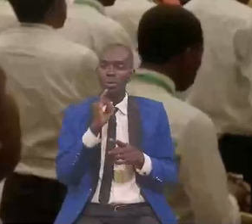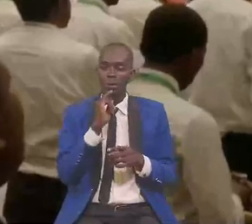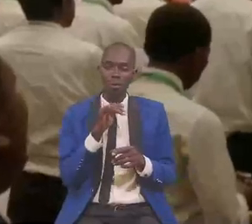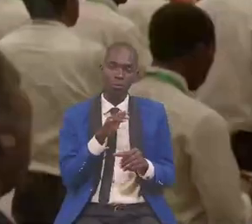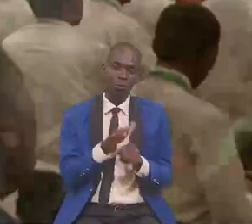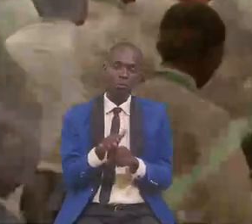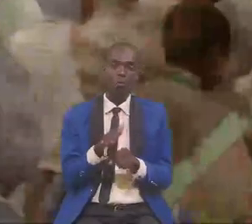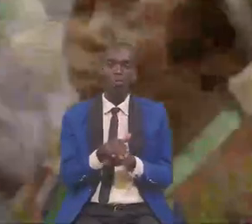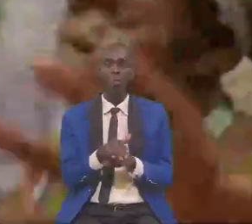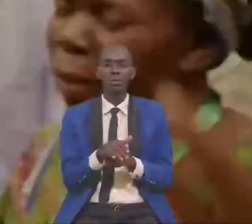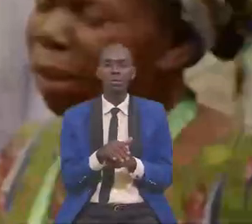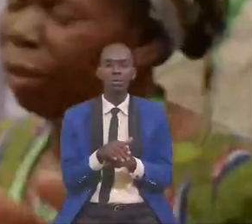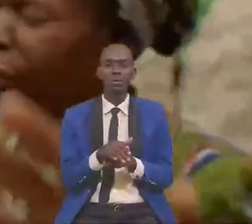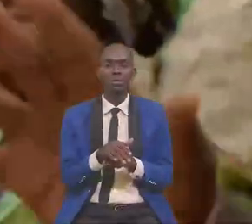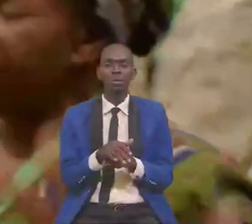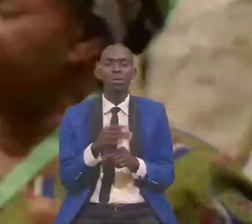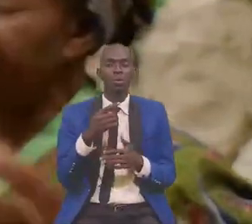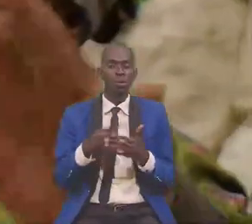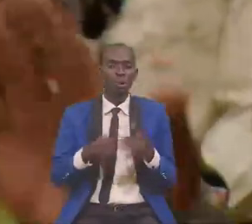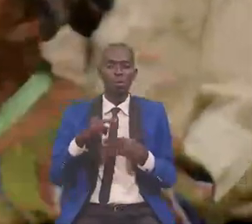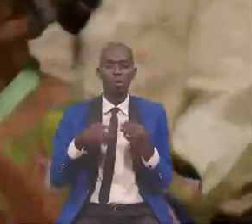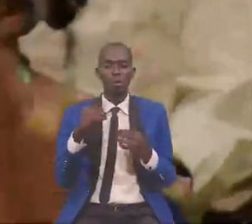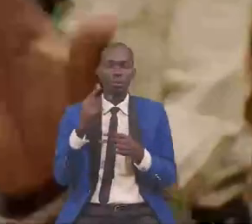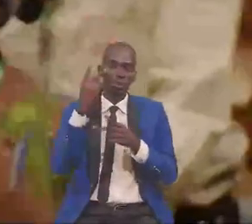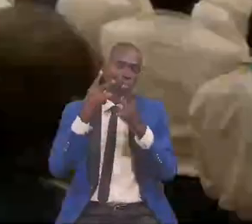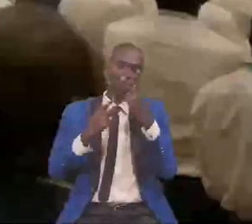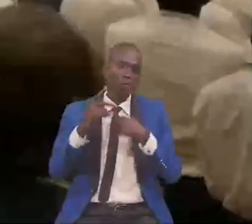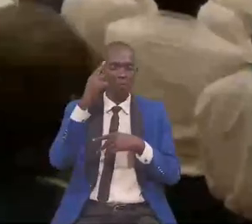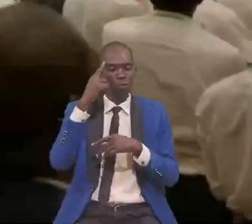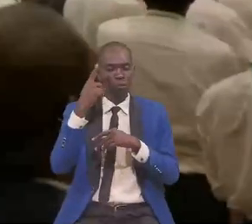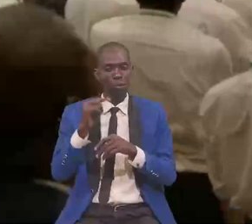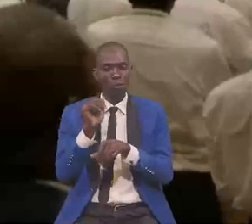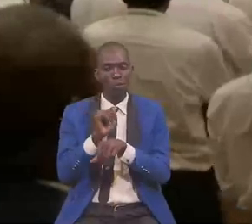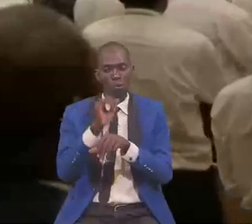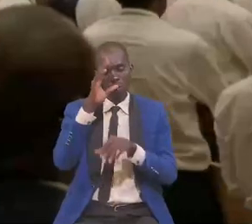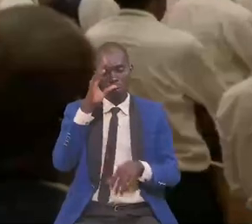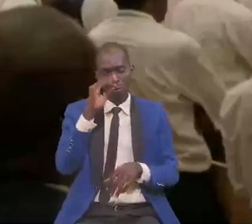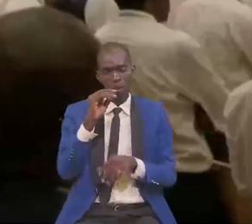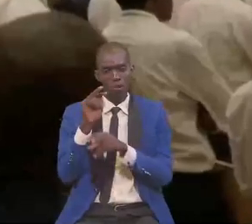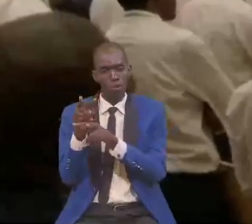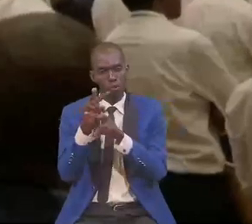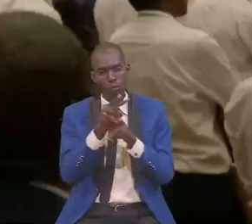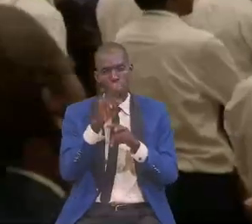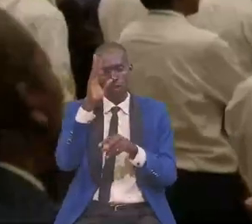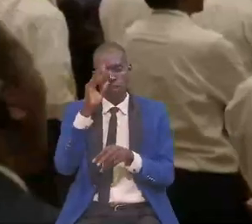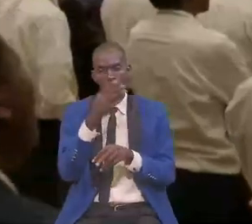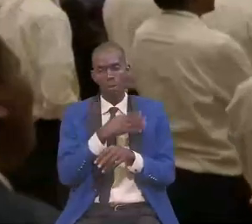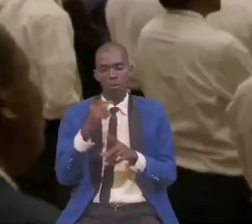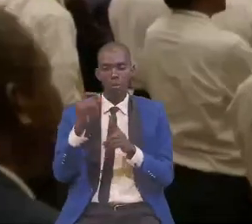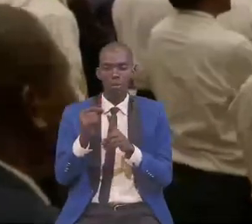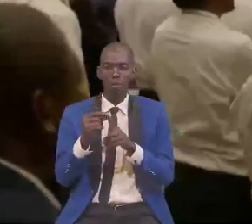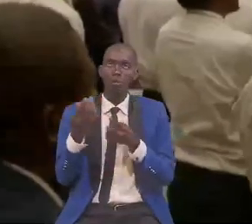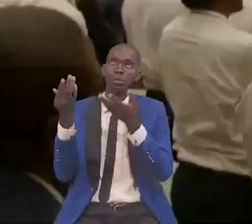et la prophétie des sentinelles, pour les sentinelles et les ouvriers et les messagers de la parole.